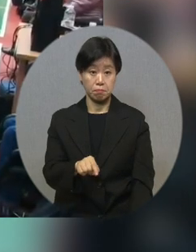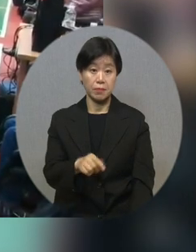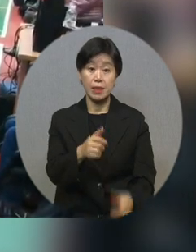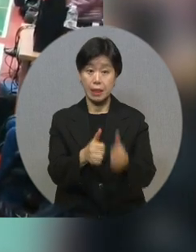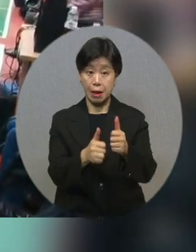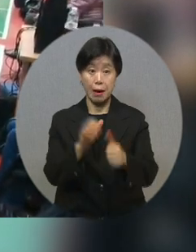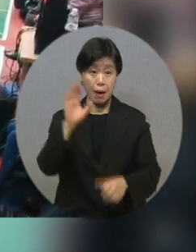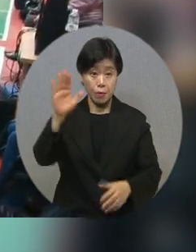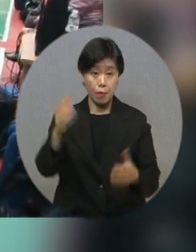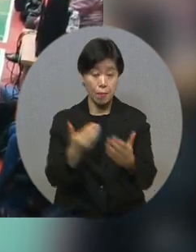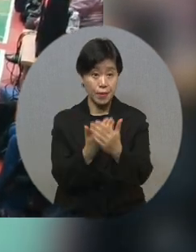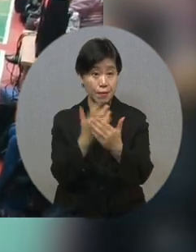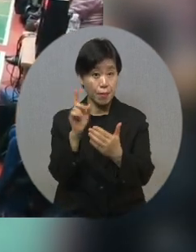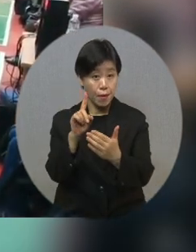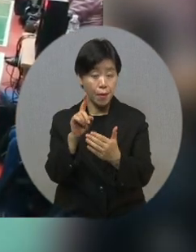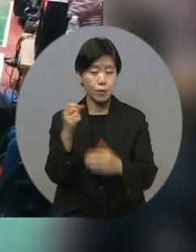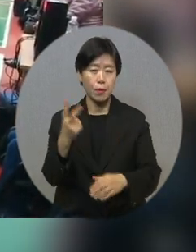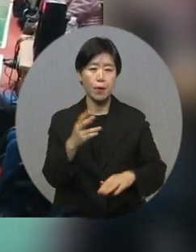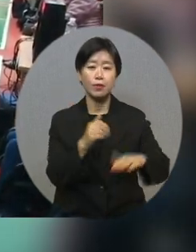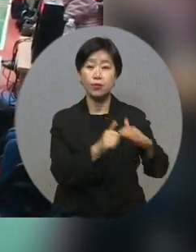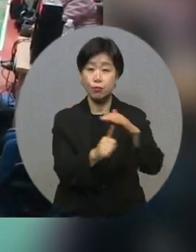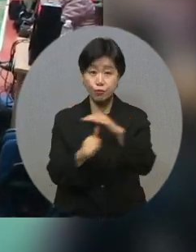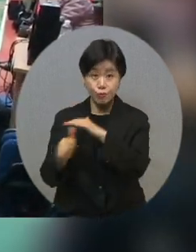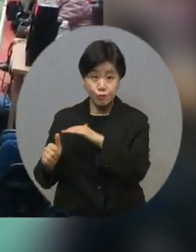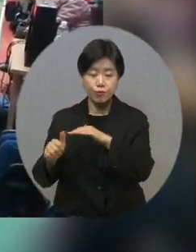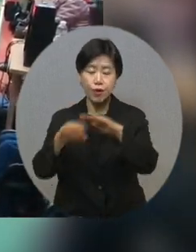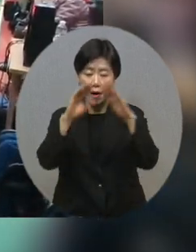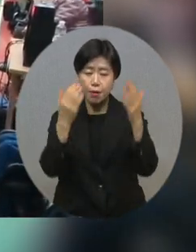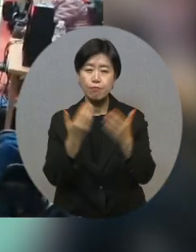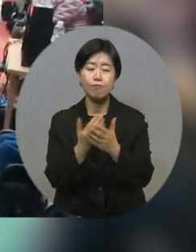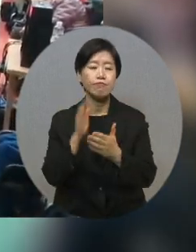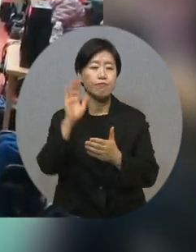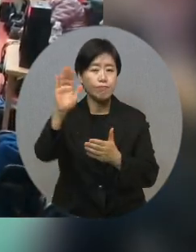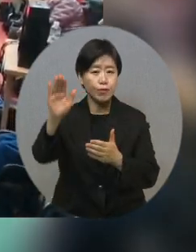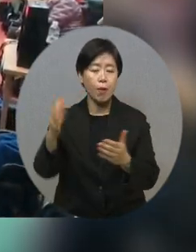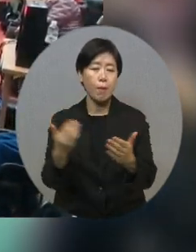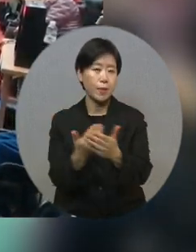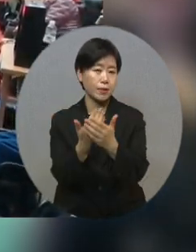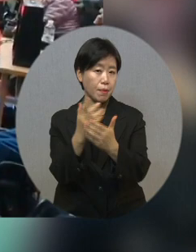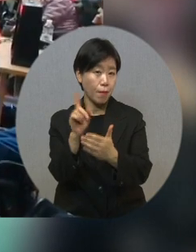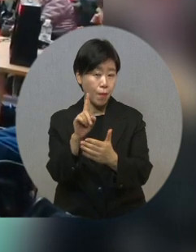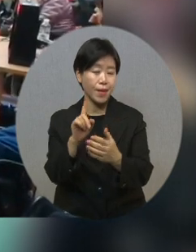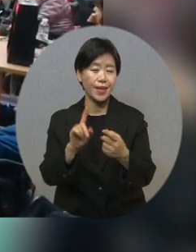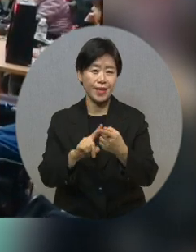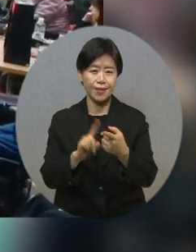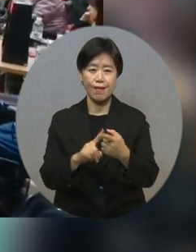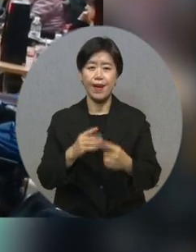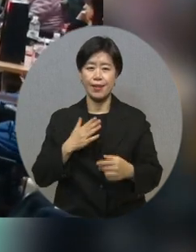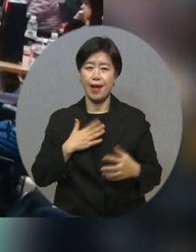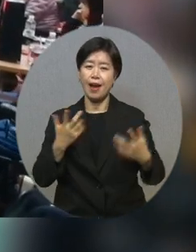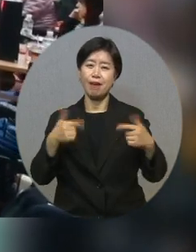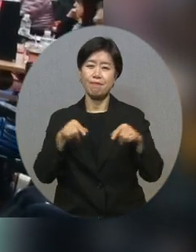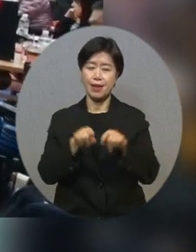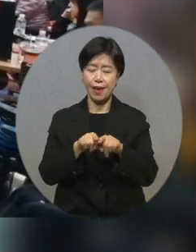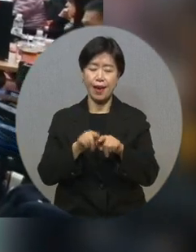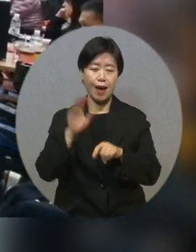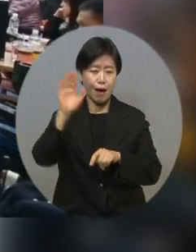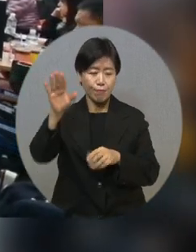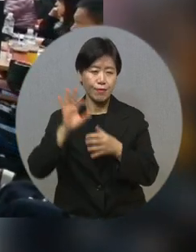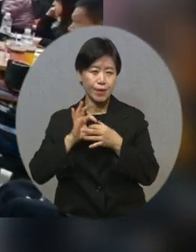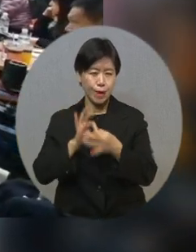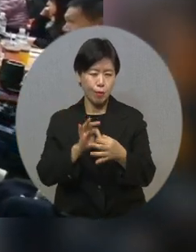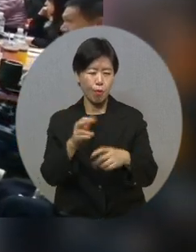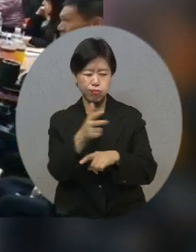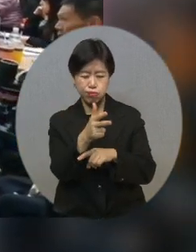나가는지, 그리고 여기 나온 분들의 선수들이 어떻게 성장하는지 저희 국가대표 로드마스터 닥터K가 추적해서 한 번